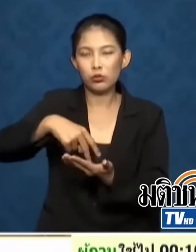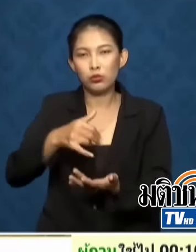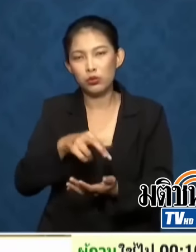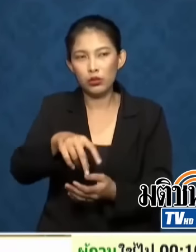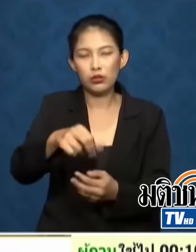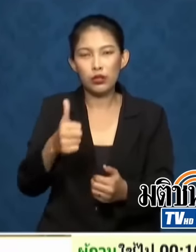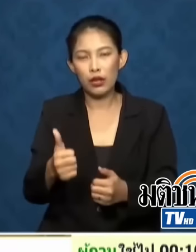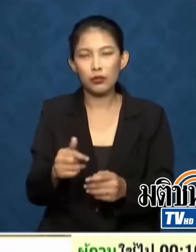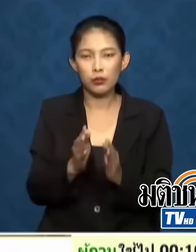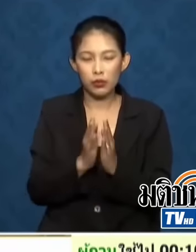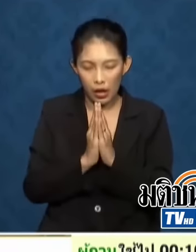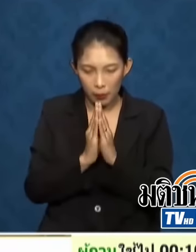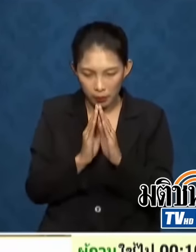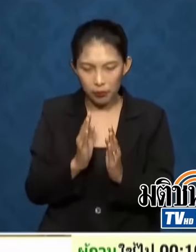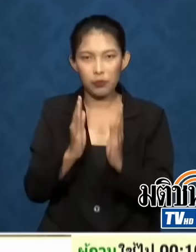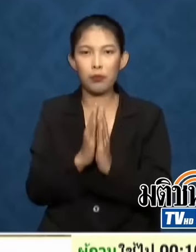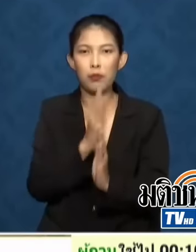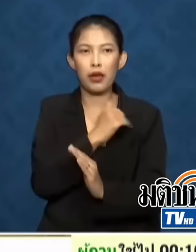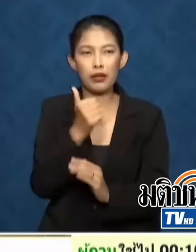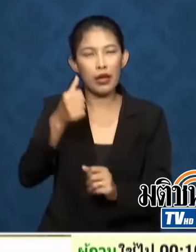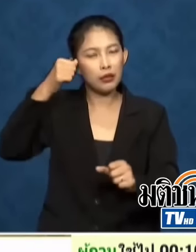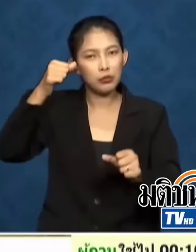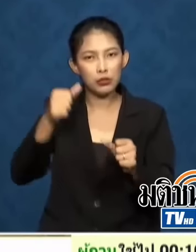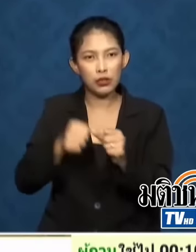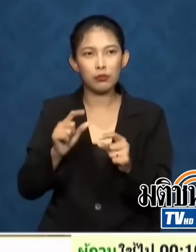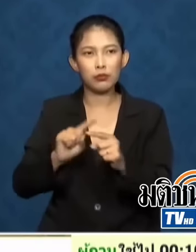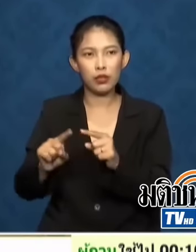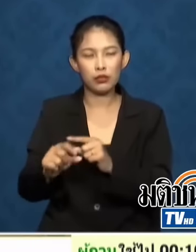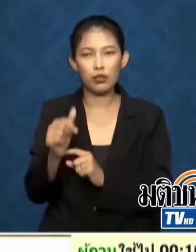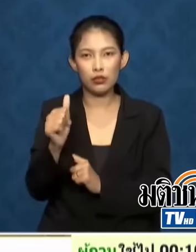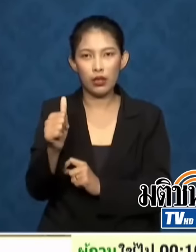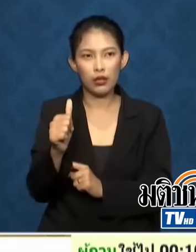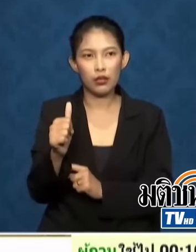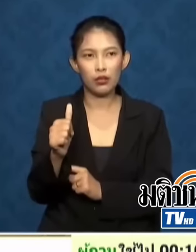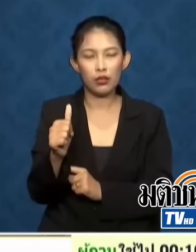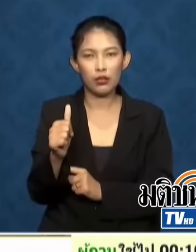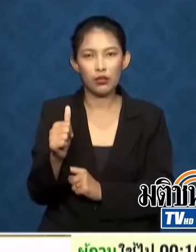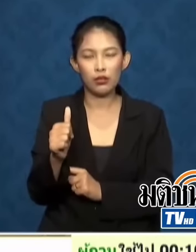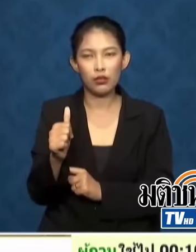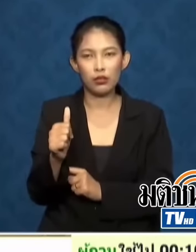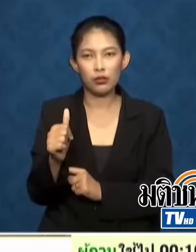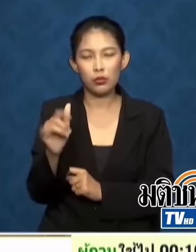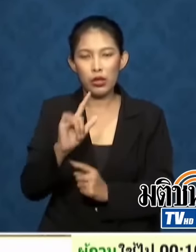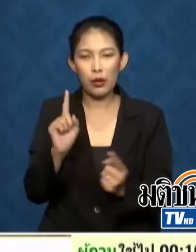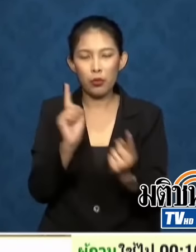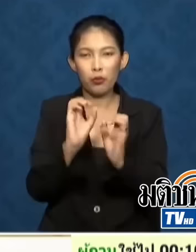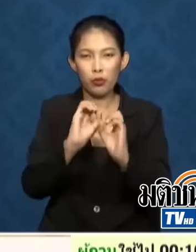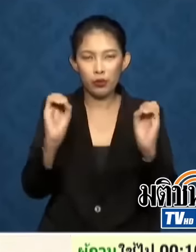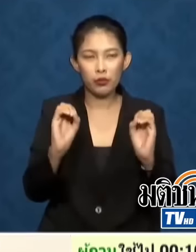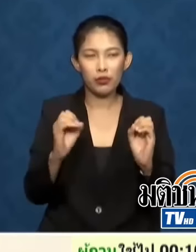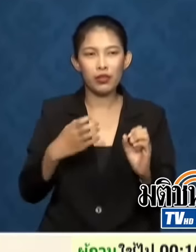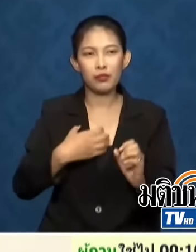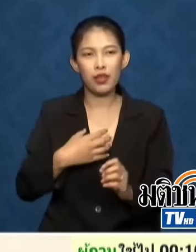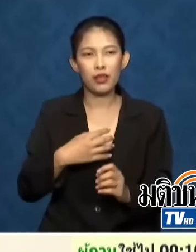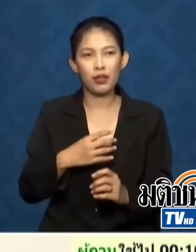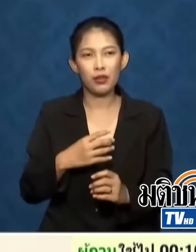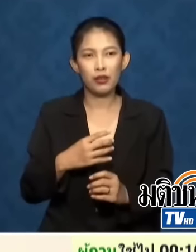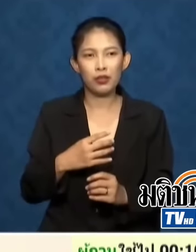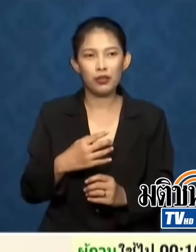ราบพระได้นะครับจดจำนะครับคุณยายท่านหนึ่งที่ไม่ได้เจอมาเป็นเวลานานได ้ครับเกิดไม่อยากให้มีการประท้ว